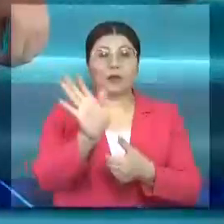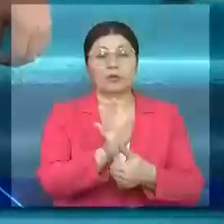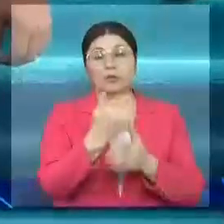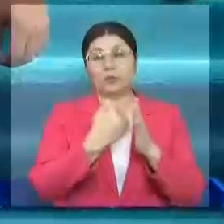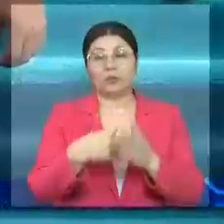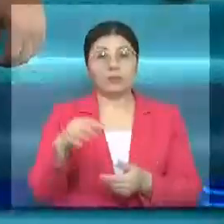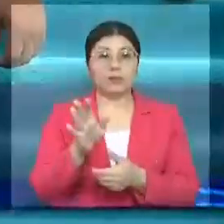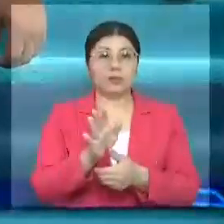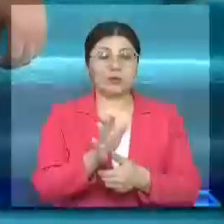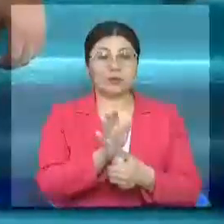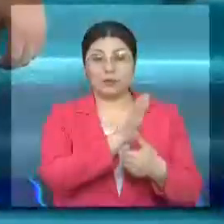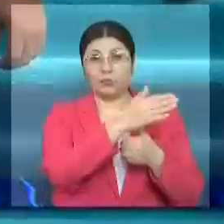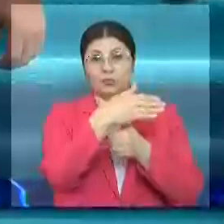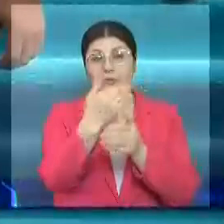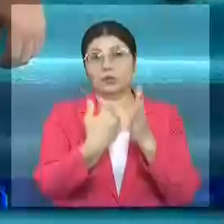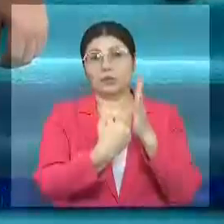желбірегені,